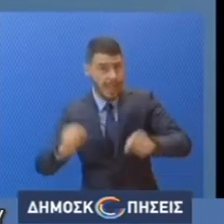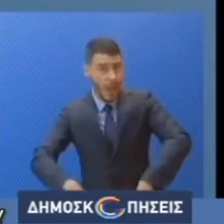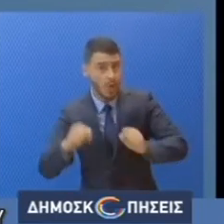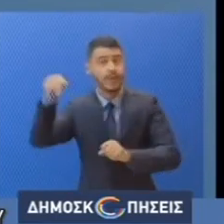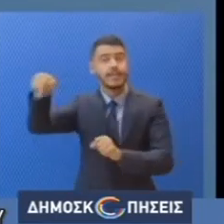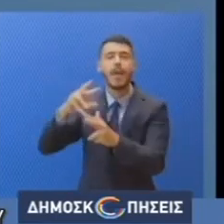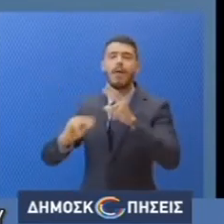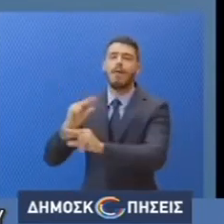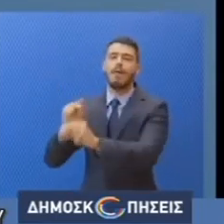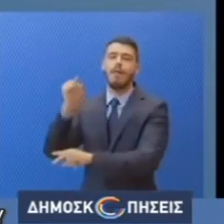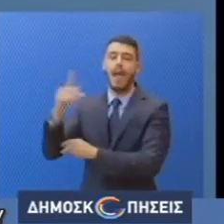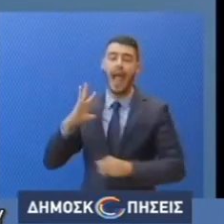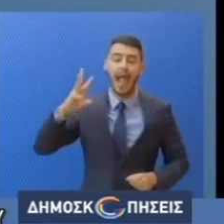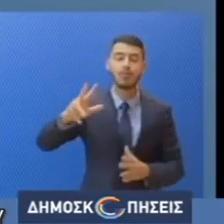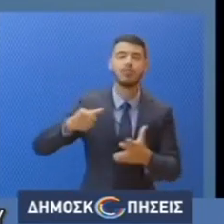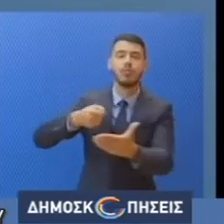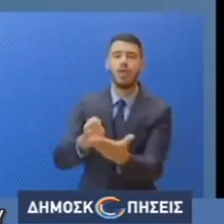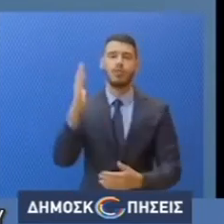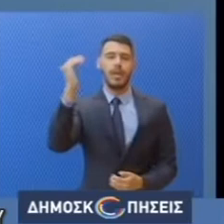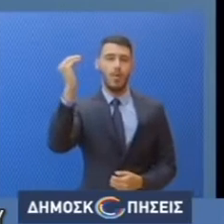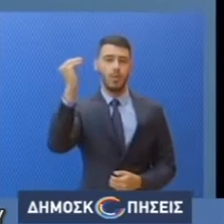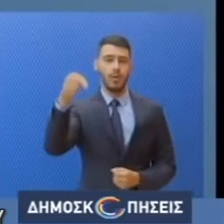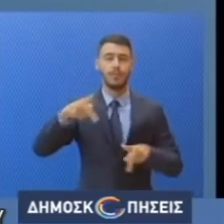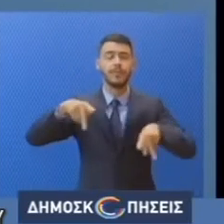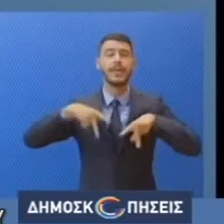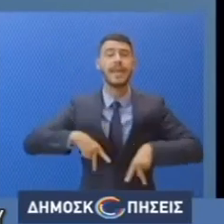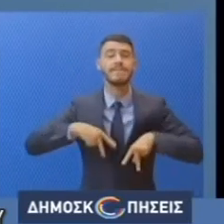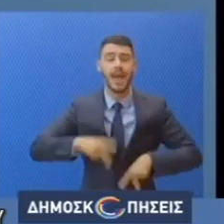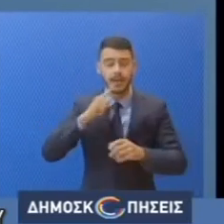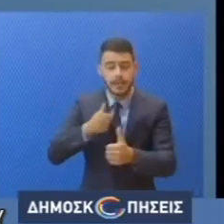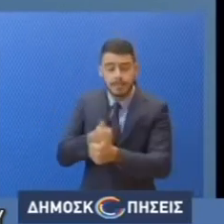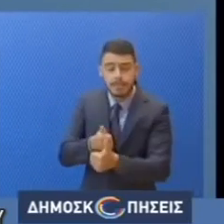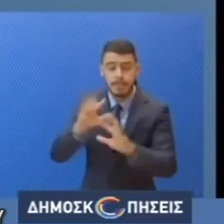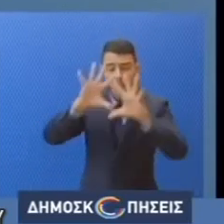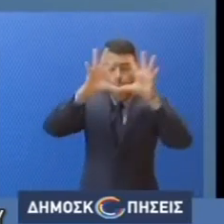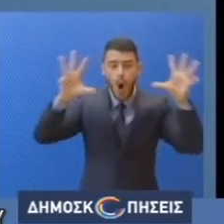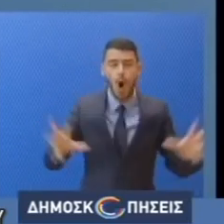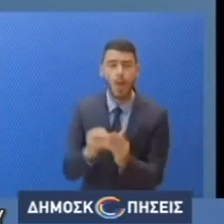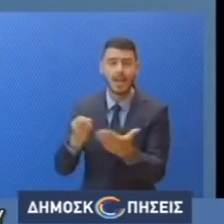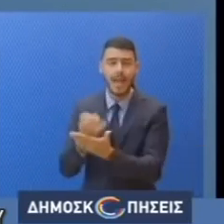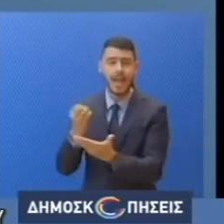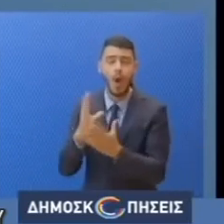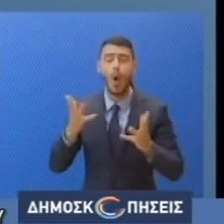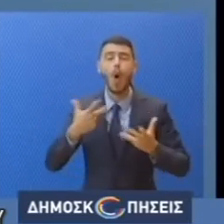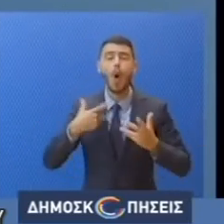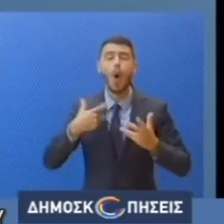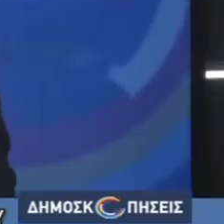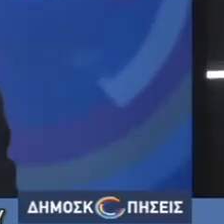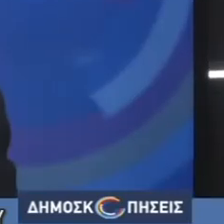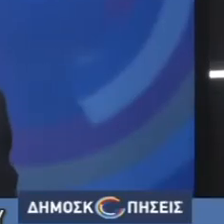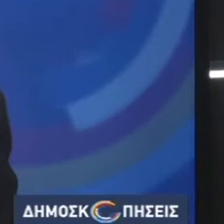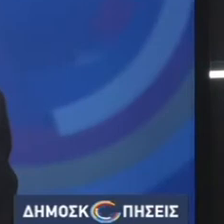κυβέρνηση παρακολουθεί συνεχώς τις εξελίξεις, συνομιλεί με τους οδικούς και θα λαμβάνει οποιαδήποτε μέτρα χρειάζονται.